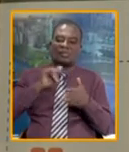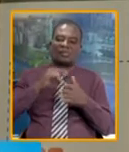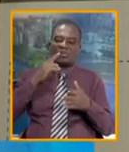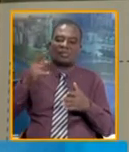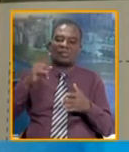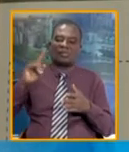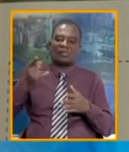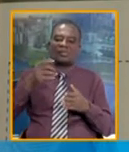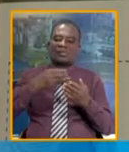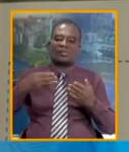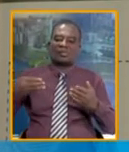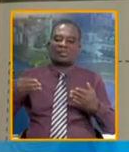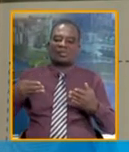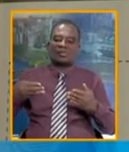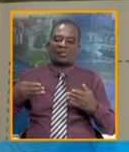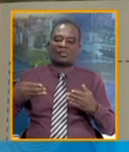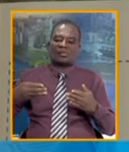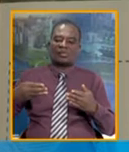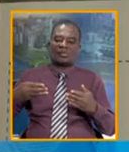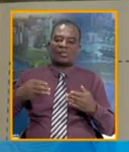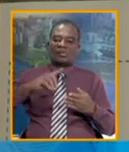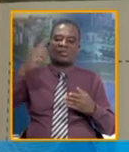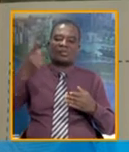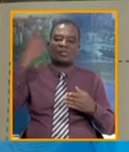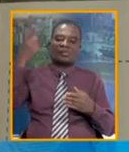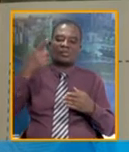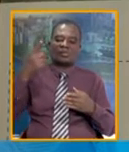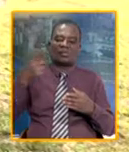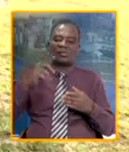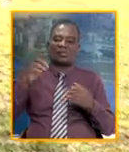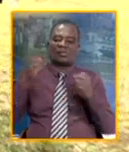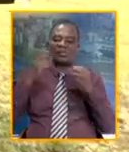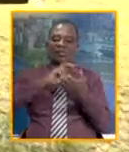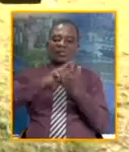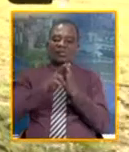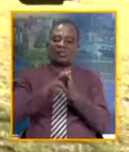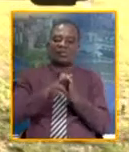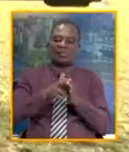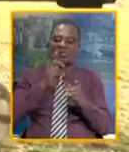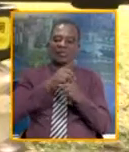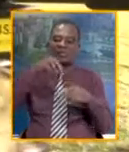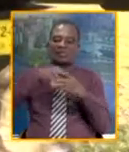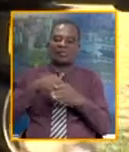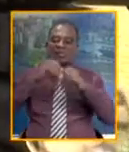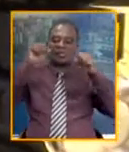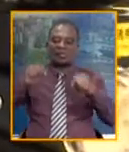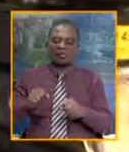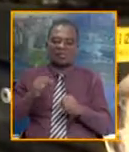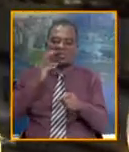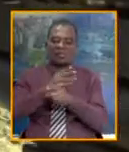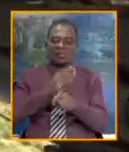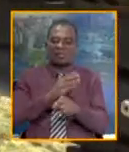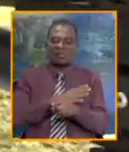donc les premiers éléments de l'escadrille de drones multirôles prévue dans la stratégie de préservation, de réhabilitation et d'extension des